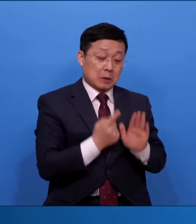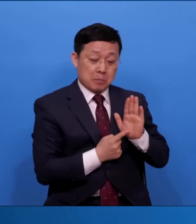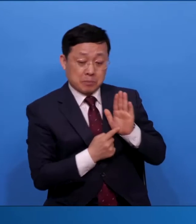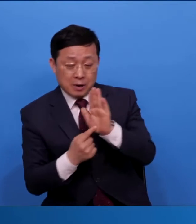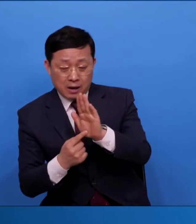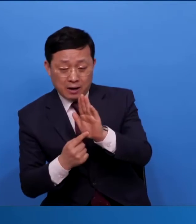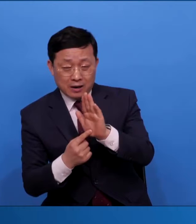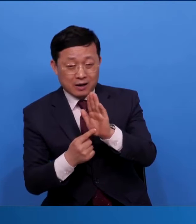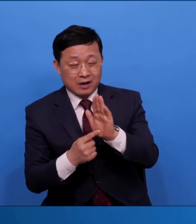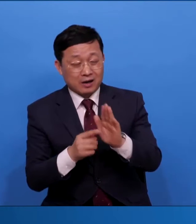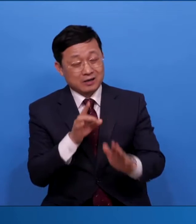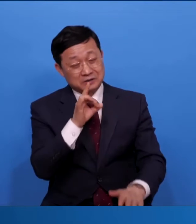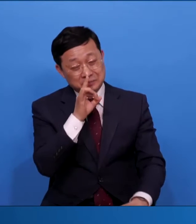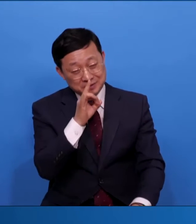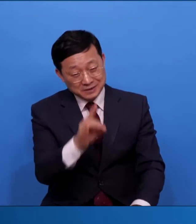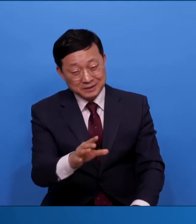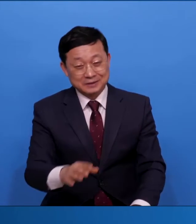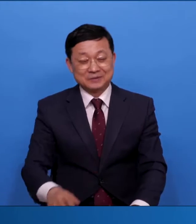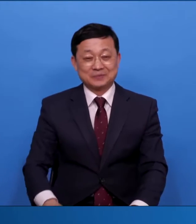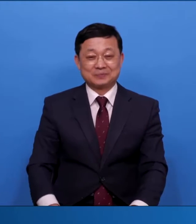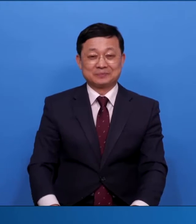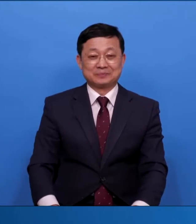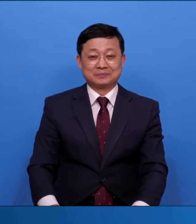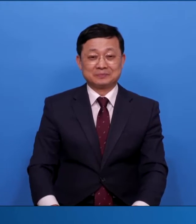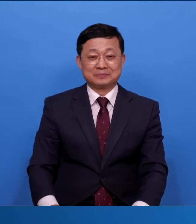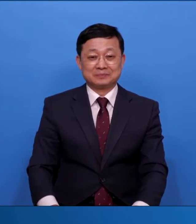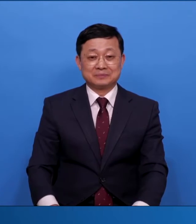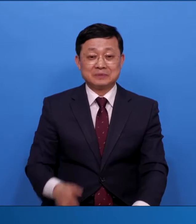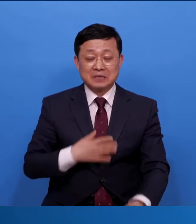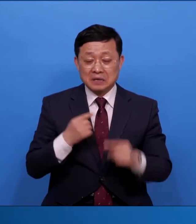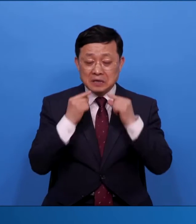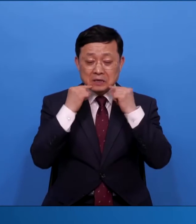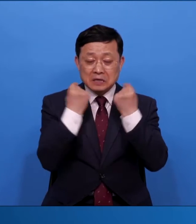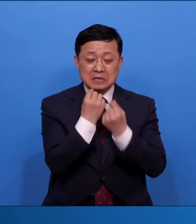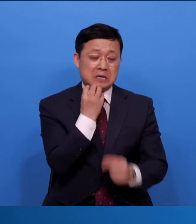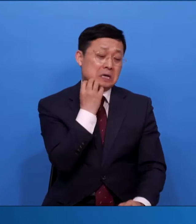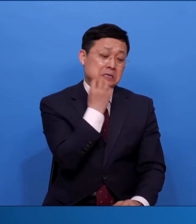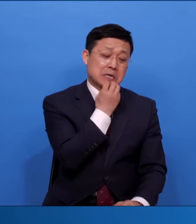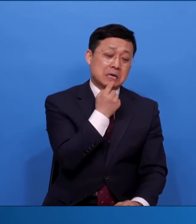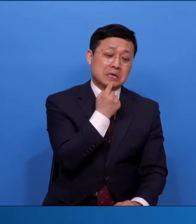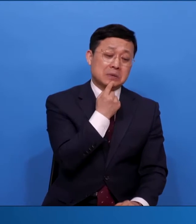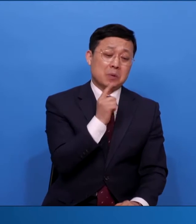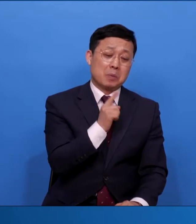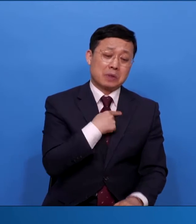绝对不应该带有我的颜色. 요 사람들에게는 오직 그냥 복음만.